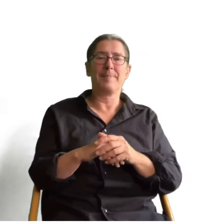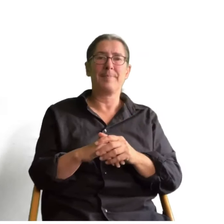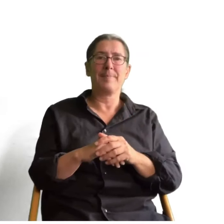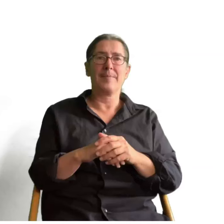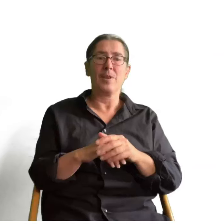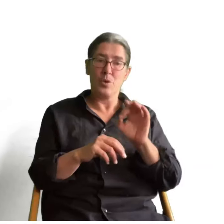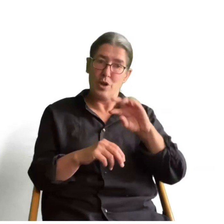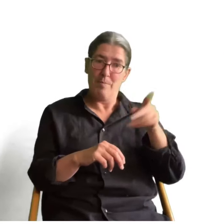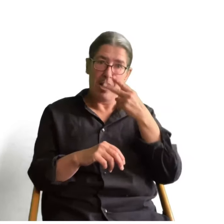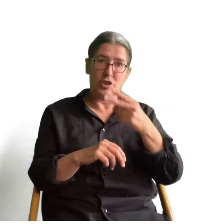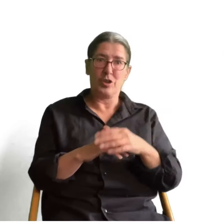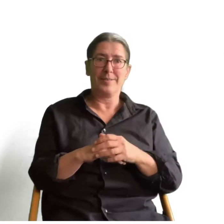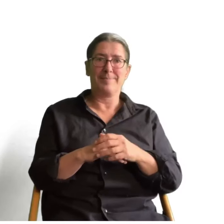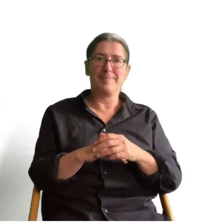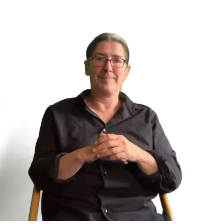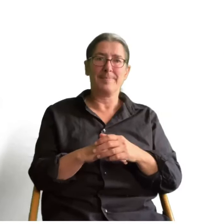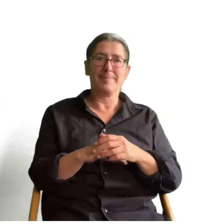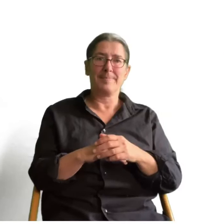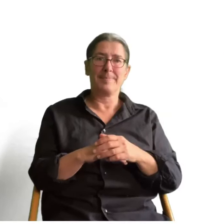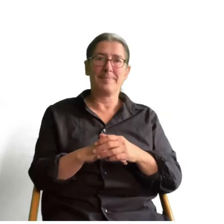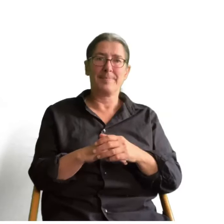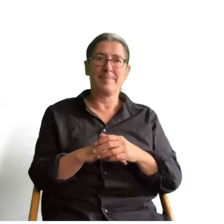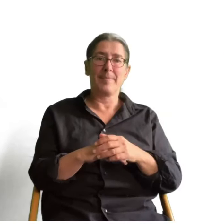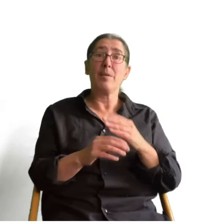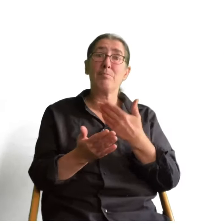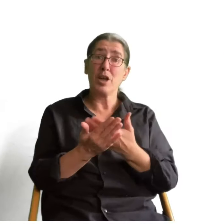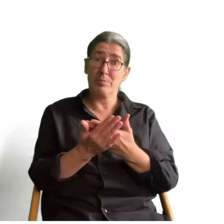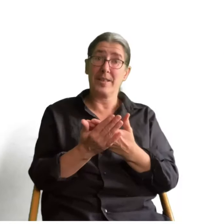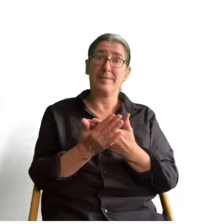Gut, gucken wir uns nochmal an. Wir hatten als